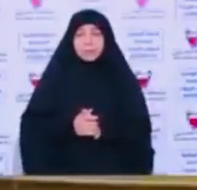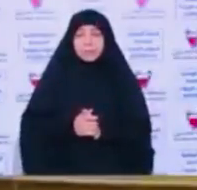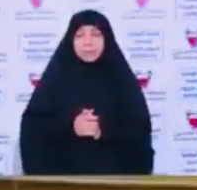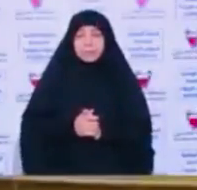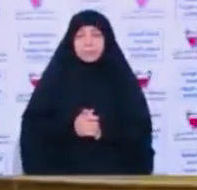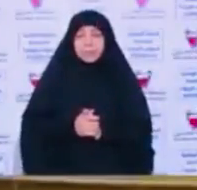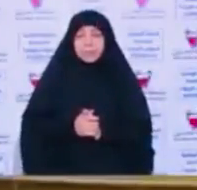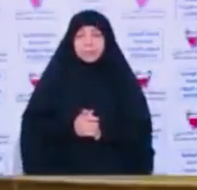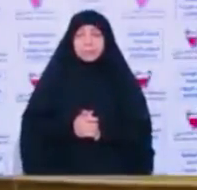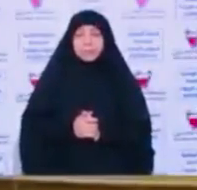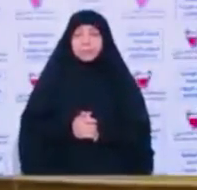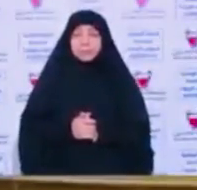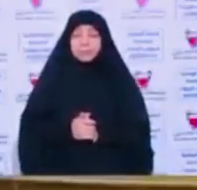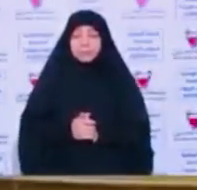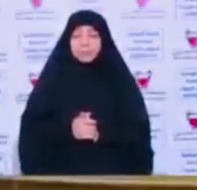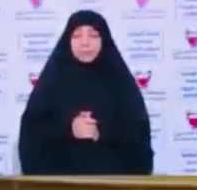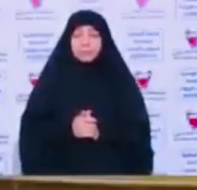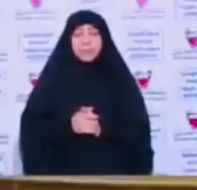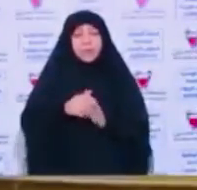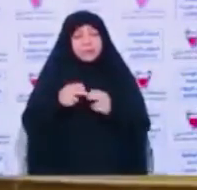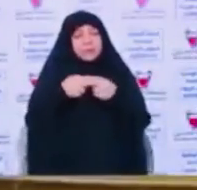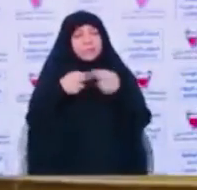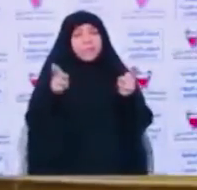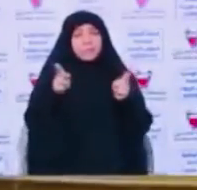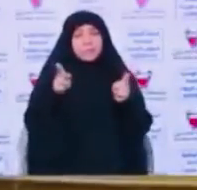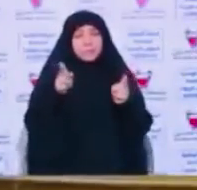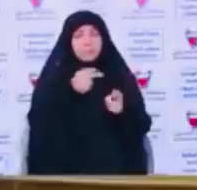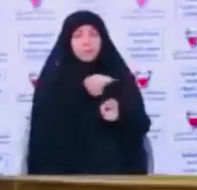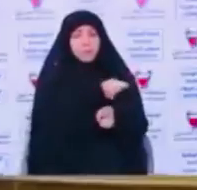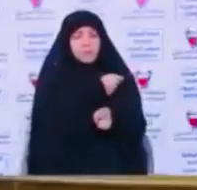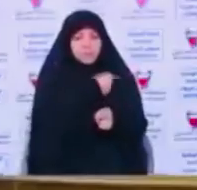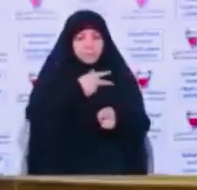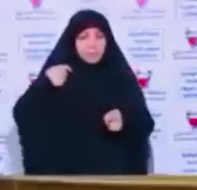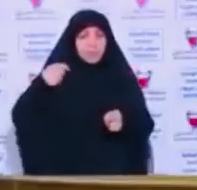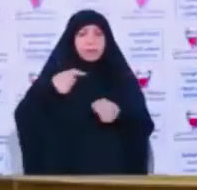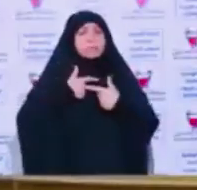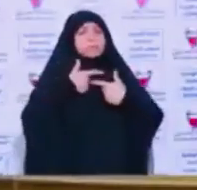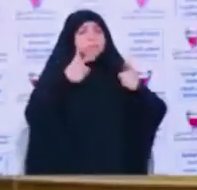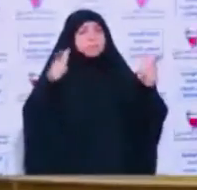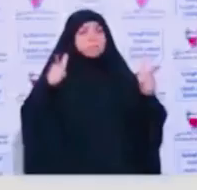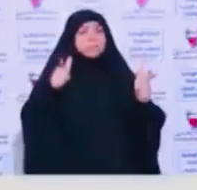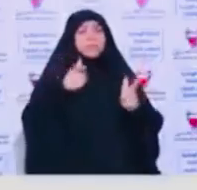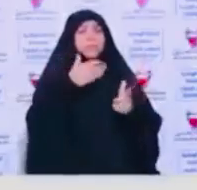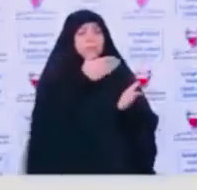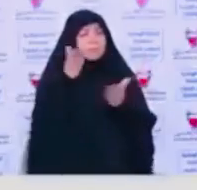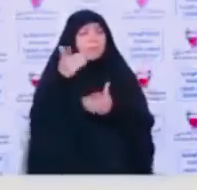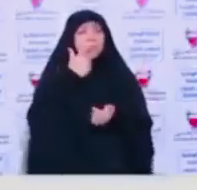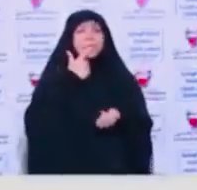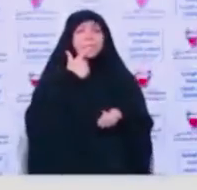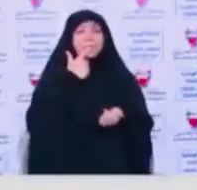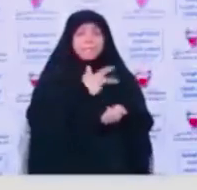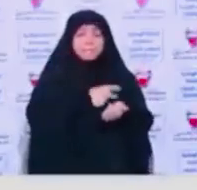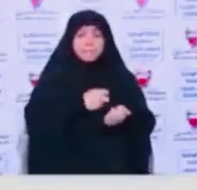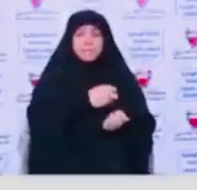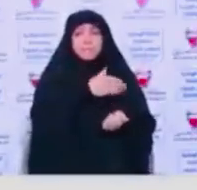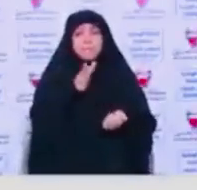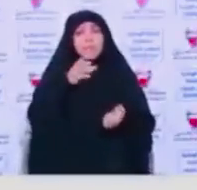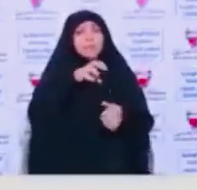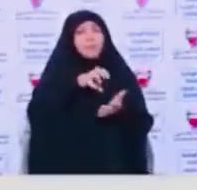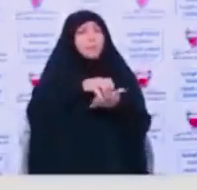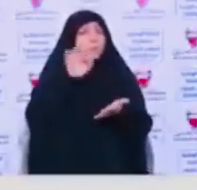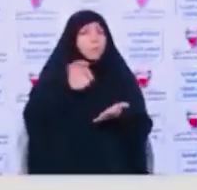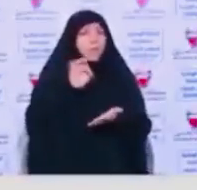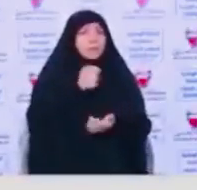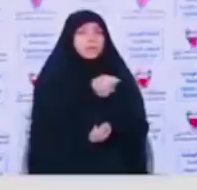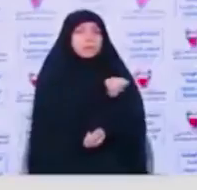إحنا عرفنا أن تم فتح باب التبرع في بنك الدم بالبلازما في المستشفى العسكري، واستقبلنا تقريبا